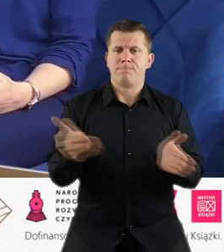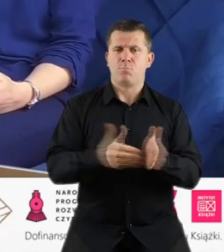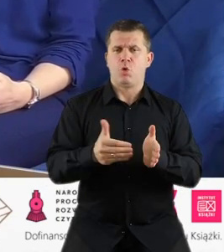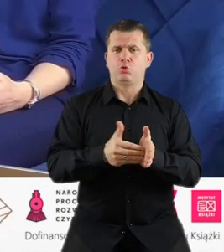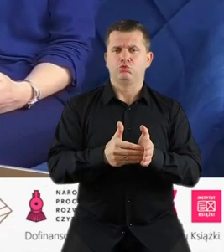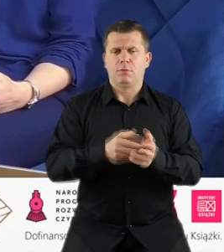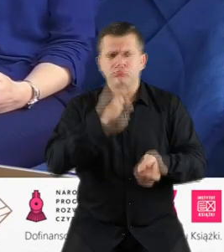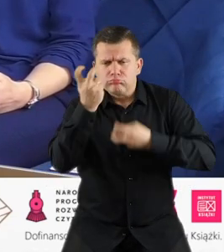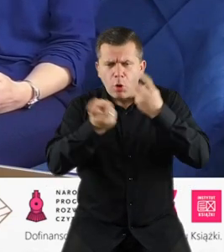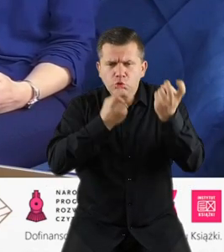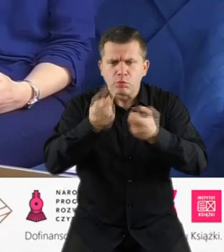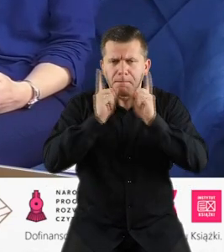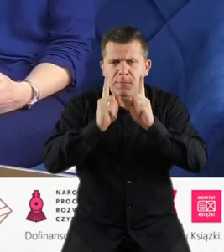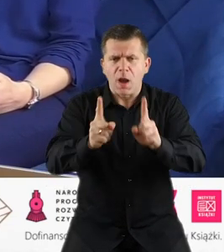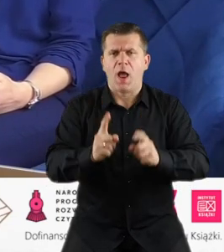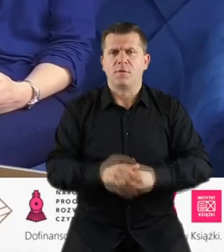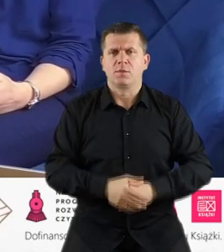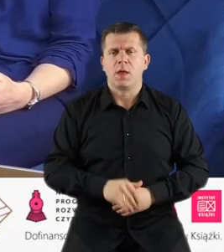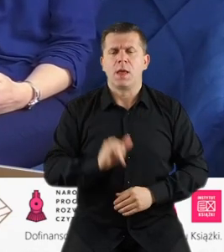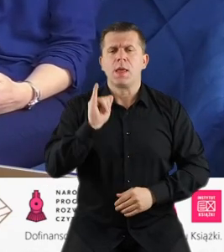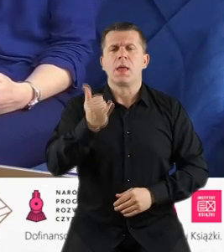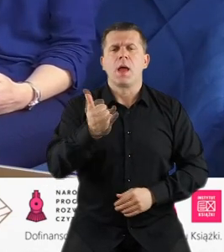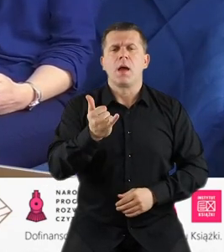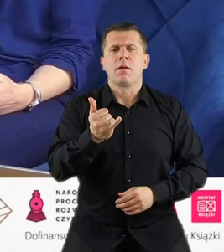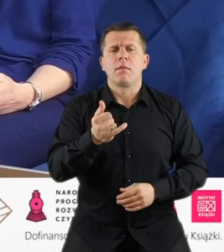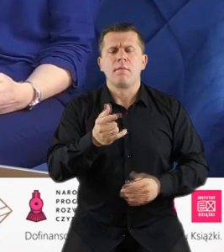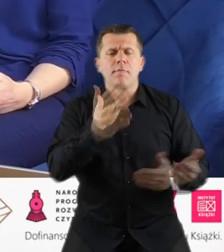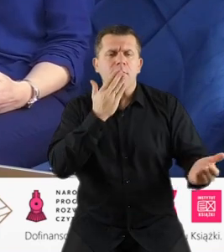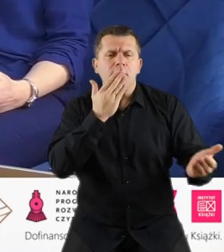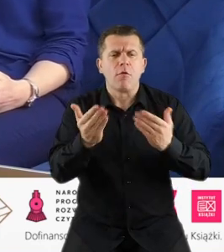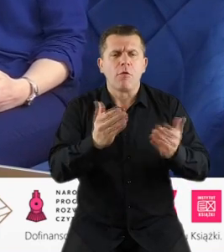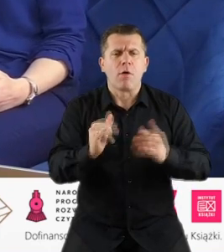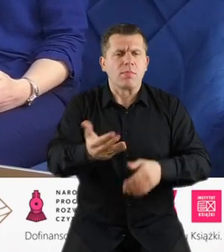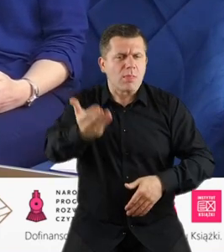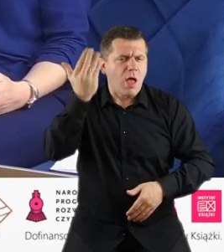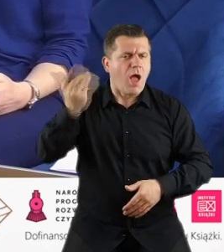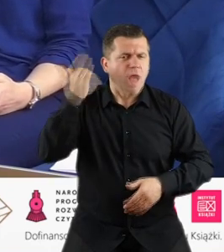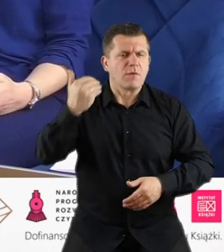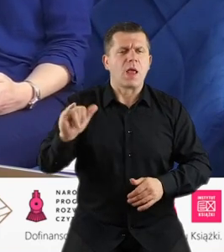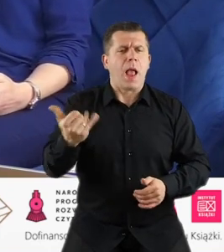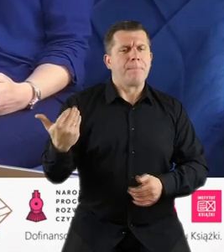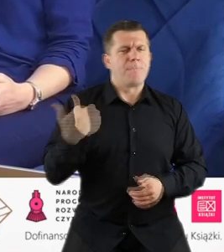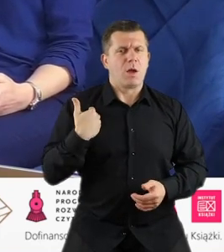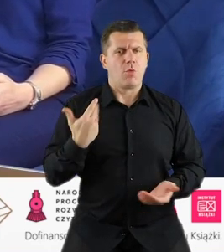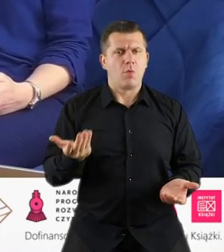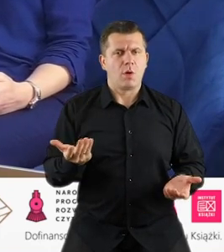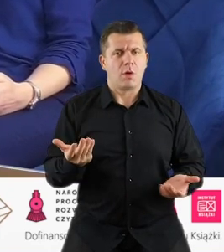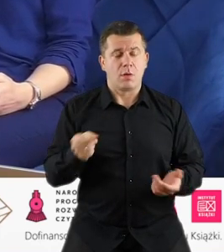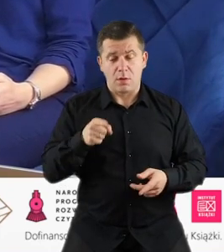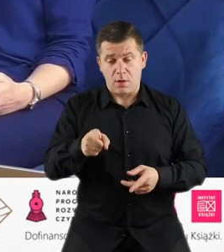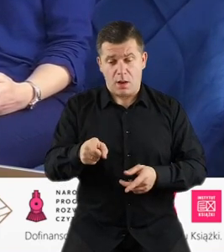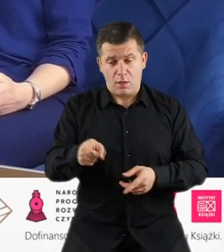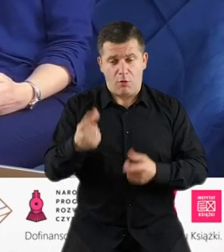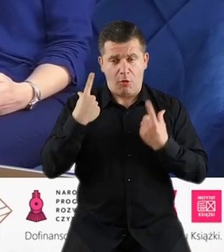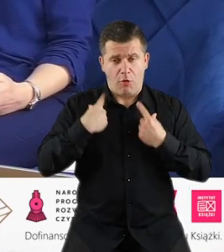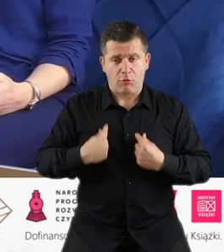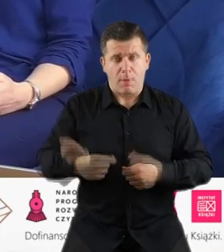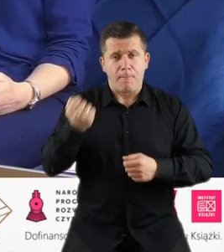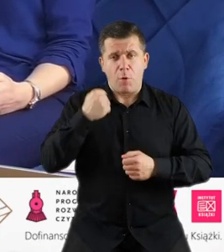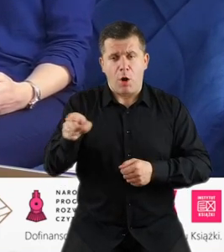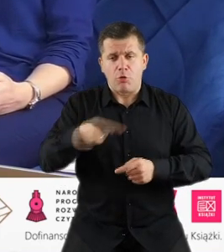potrzeby dociekania prawdy, tego jak było, jak to naprawdę było w przeszłości. I jeden z bohaterów tutaj